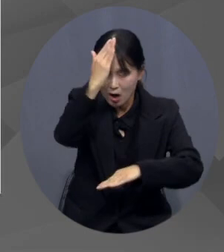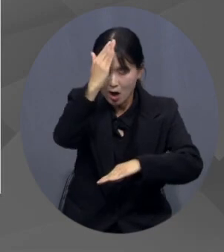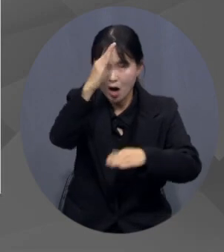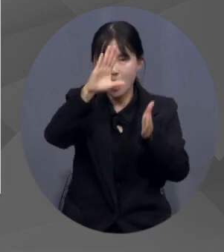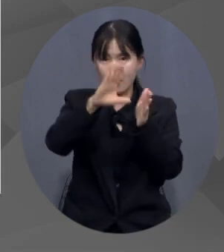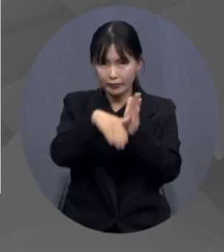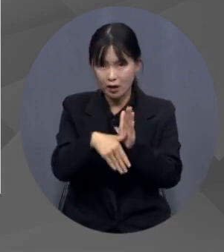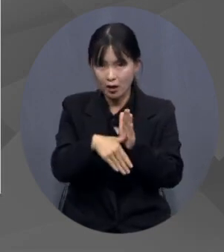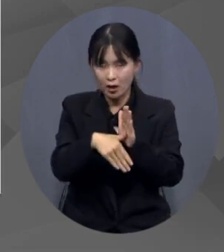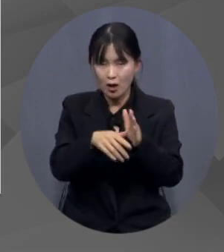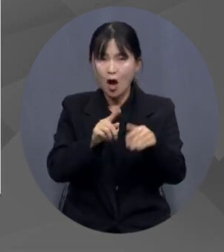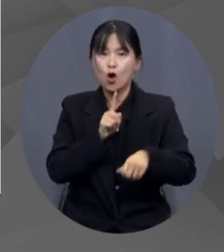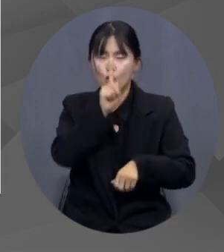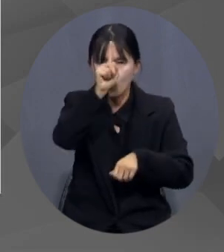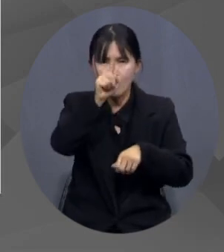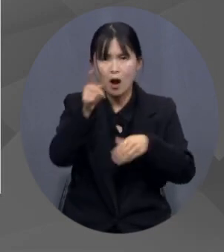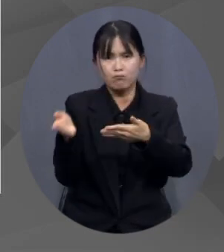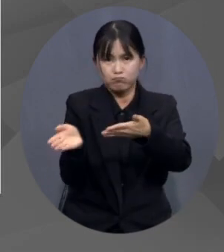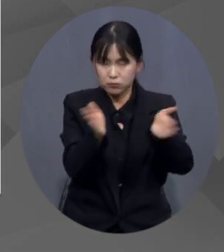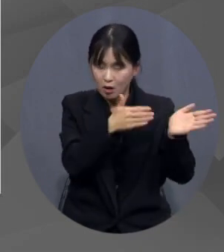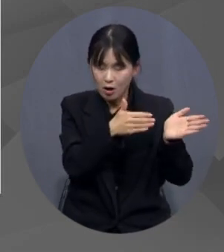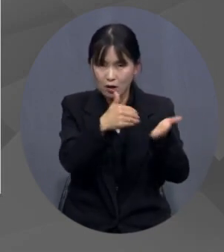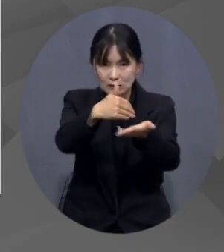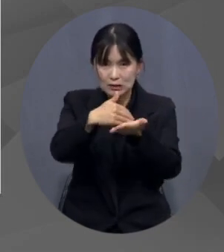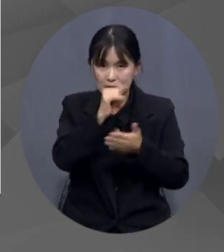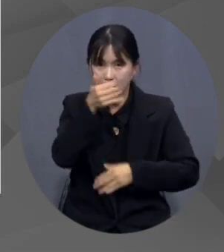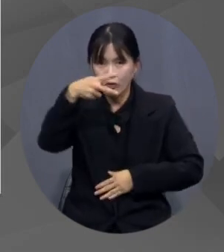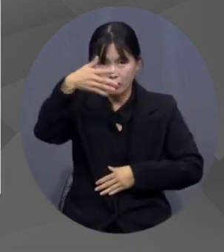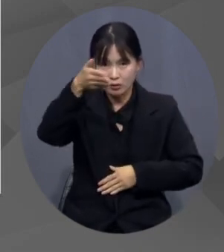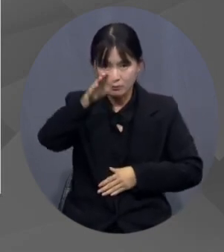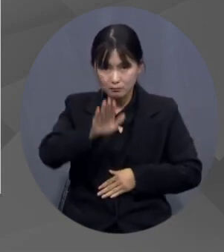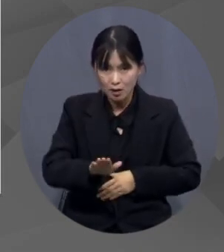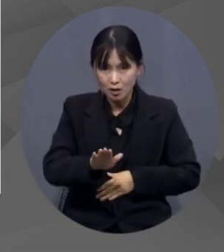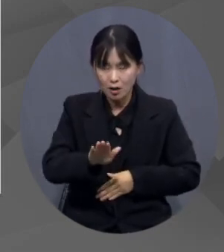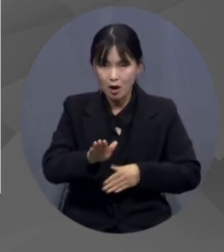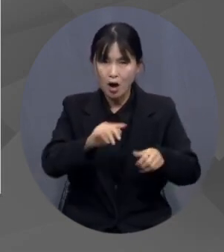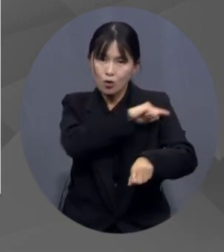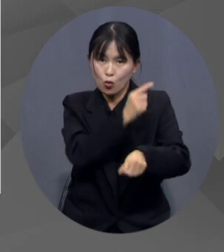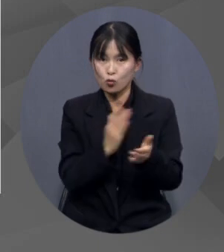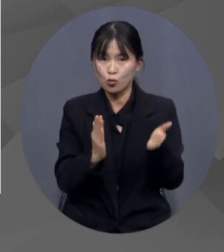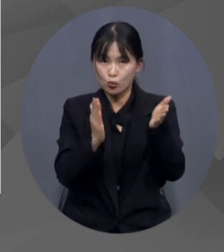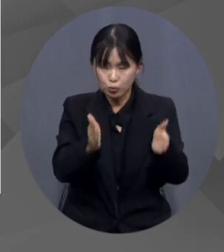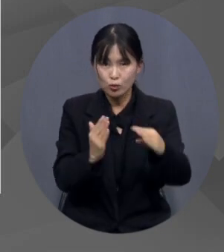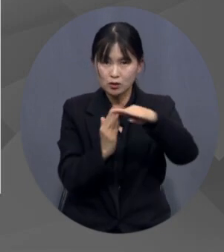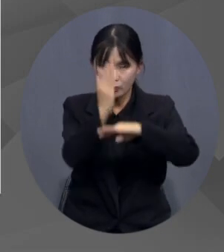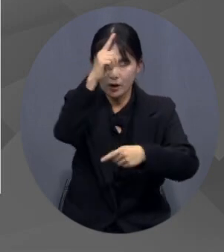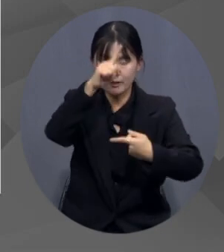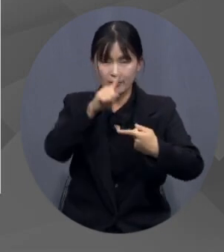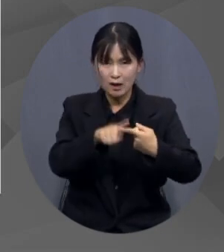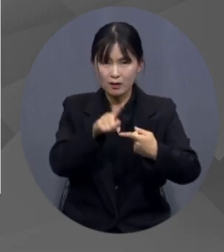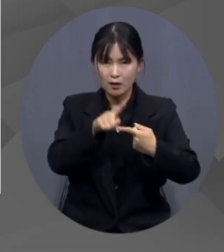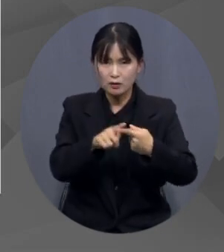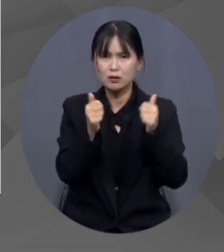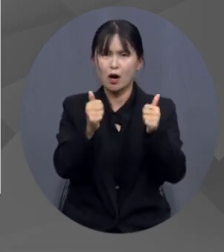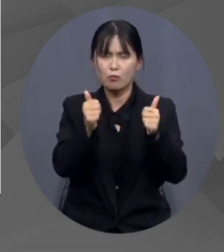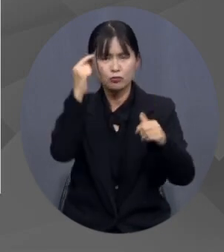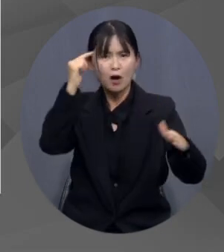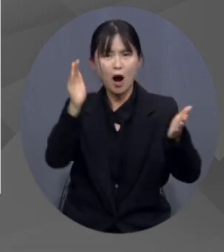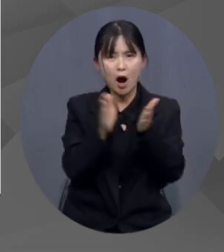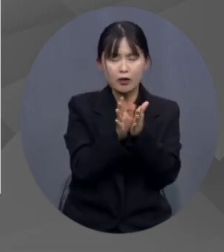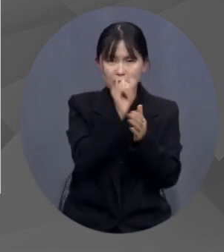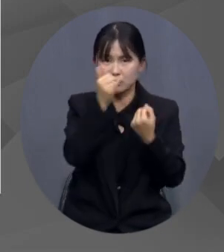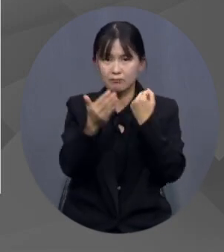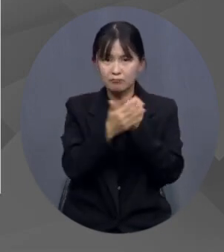경우 고발을 생략 는 의이 제지만 공소시효에 따른 기소 여부는 사법부가 판단할 사항이라며 지침에